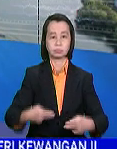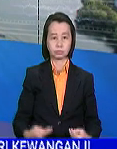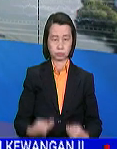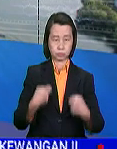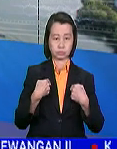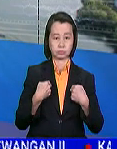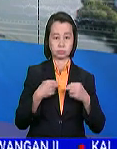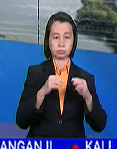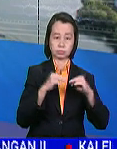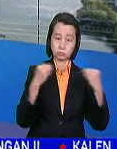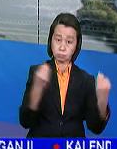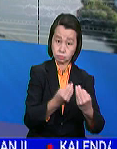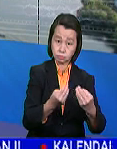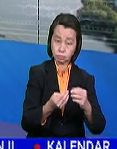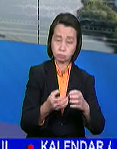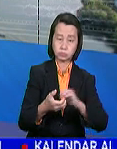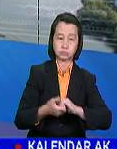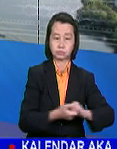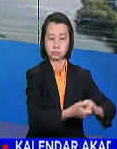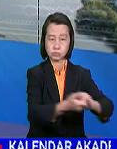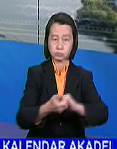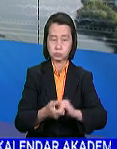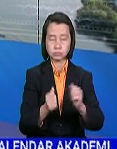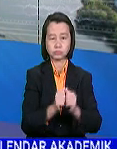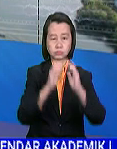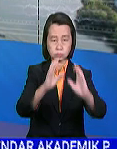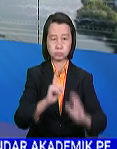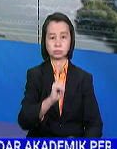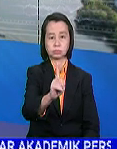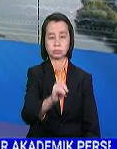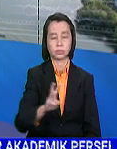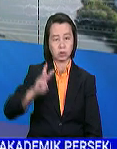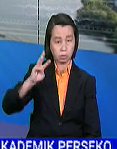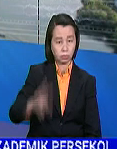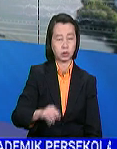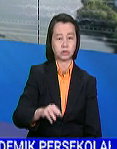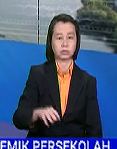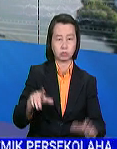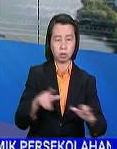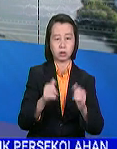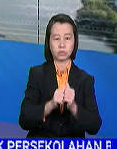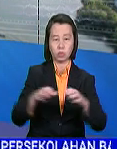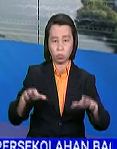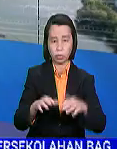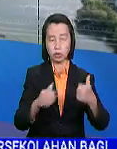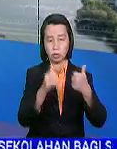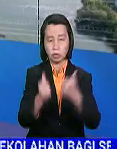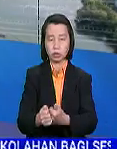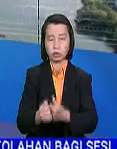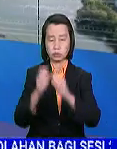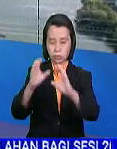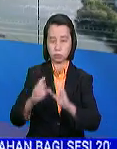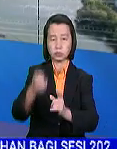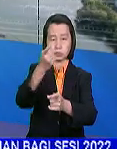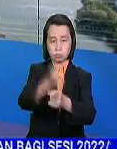kehidupan bermasyarakat ia seiring dengan syariat Islam yang mewajibkan pelaksanaannya dijalankan mengikuti tata cara